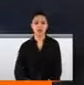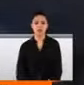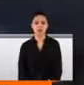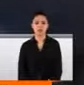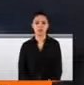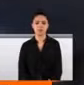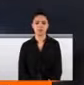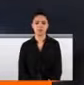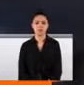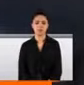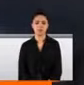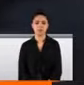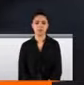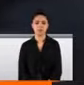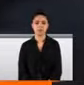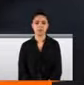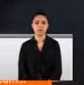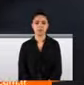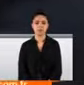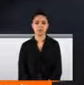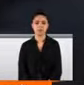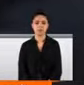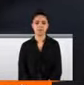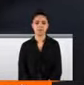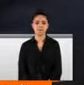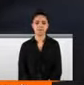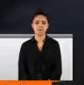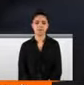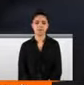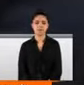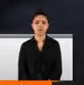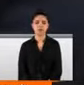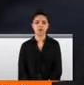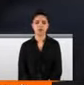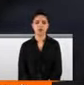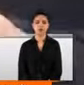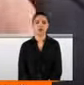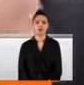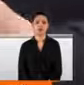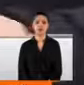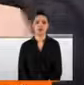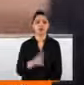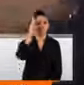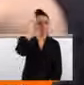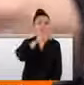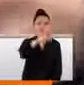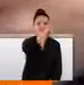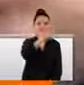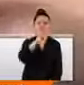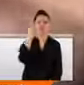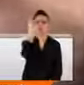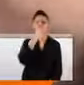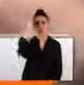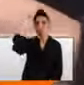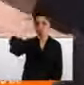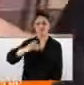Gece 11'de geldiler evime. Boş bir kağıda imza attırdılar. Boş kağıdı senede çevirdiler. Tefecilerin ağına düştüler.